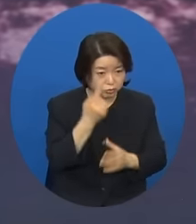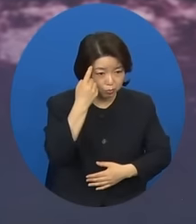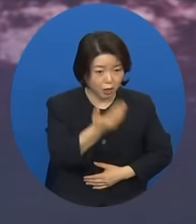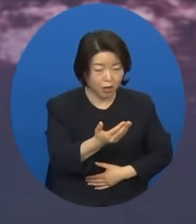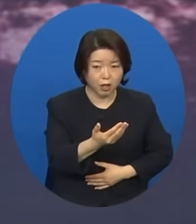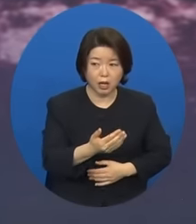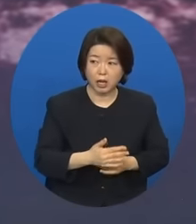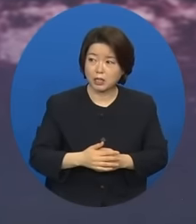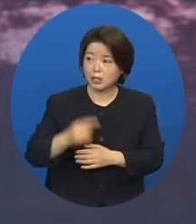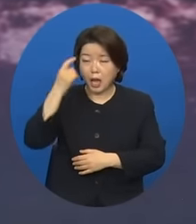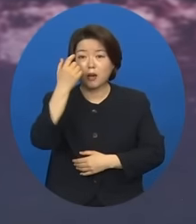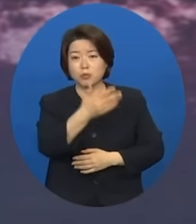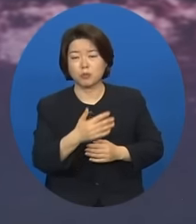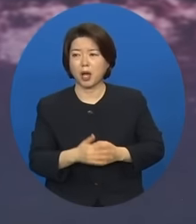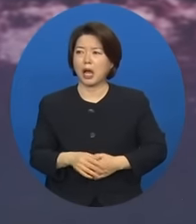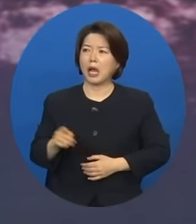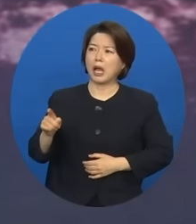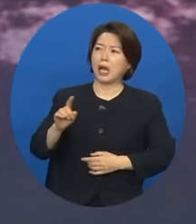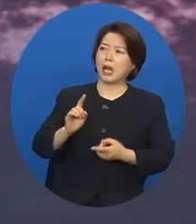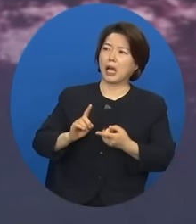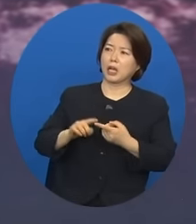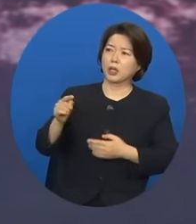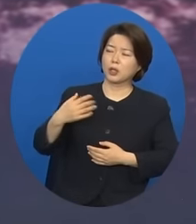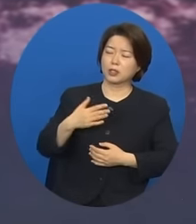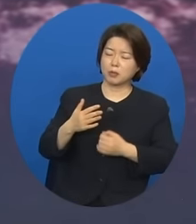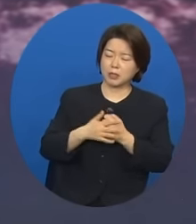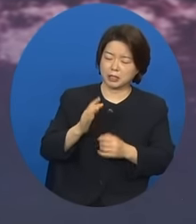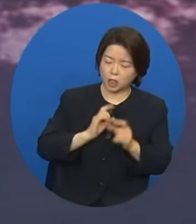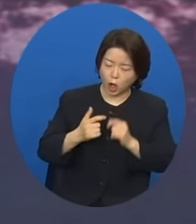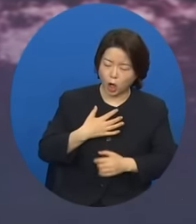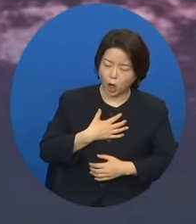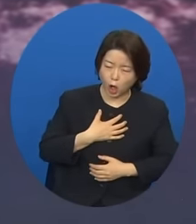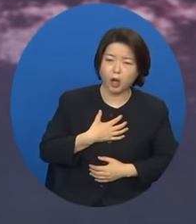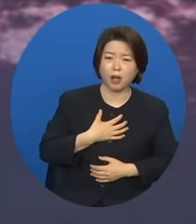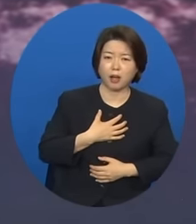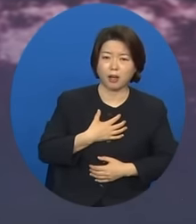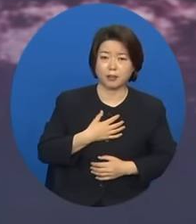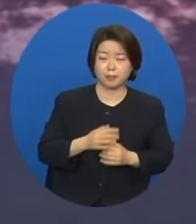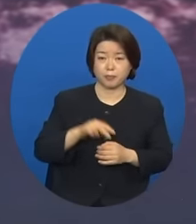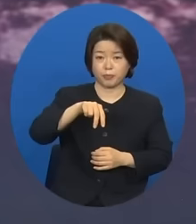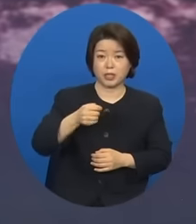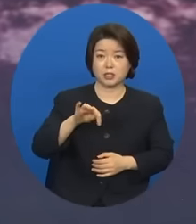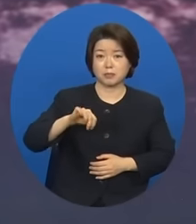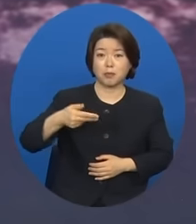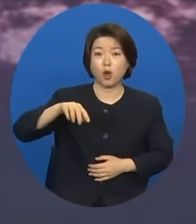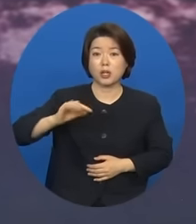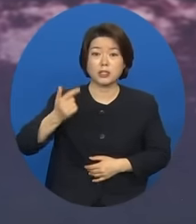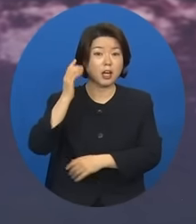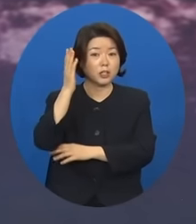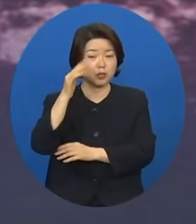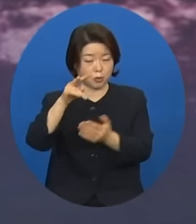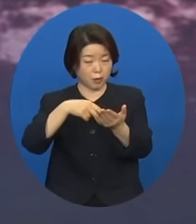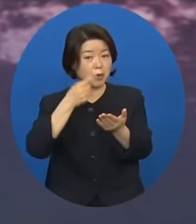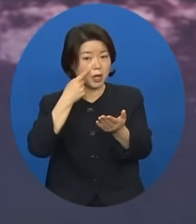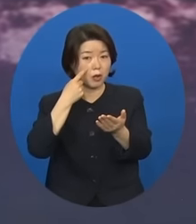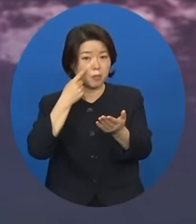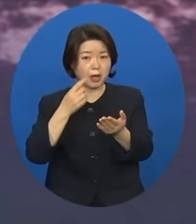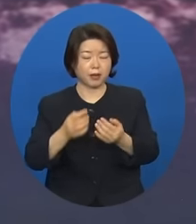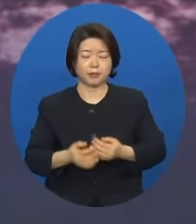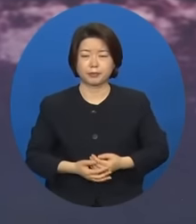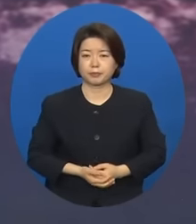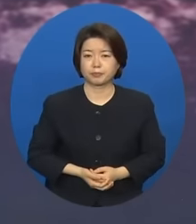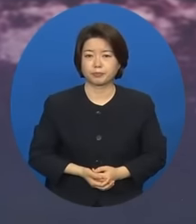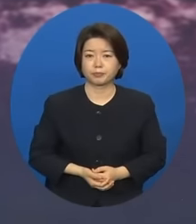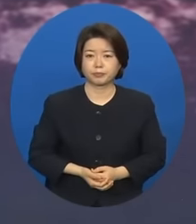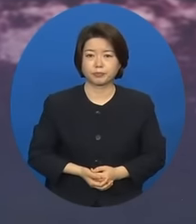거예요 그 왜 그분이 이런 울증을 겪었 여러분 스펄전 설교 한번 들어보십시오 읽어보십시오 들어볼 수 없